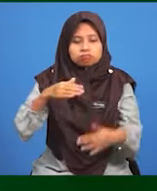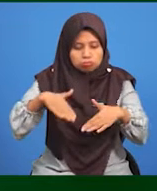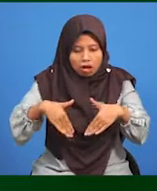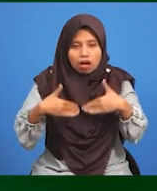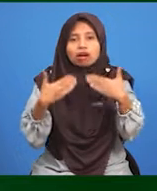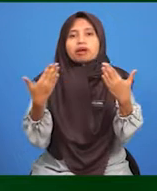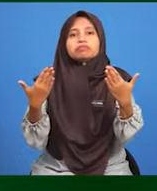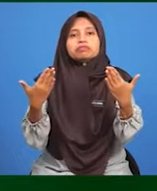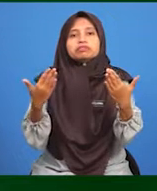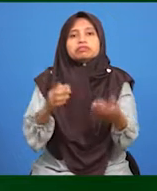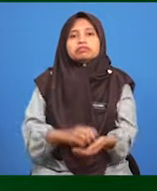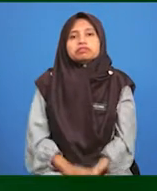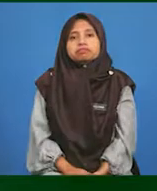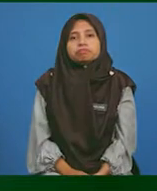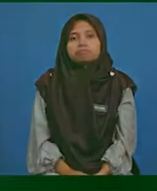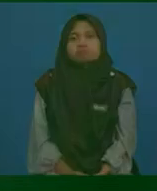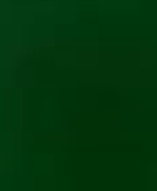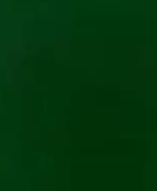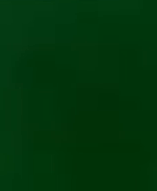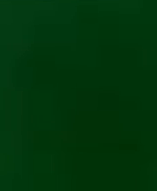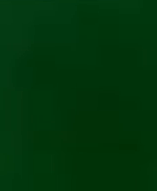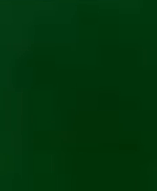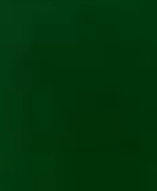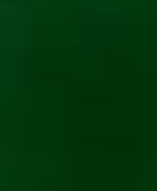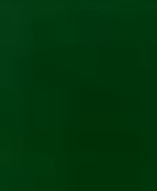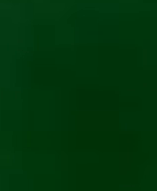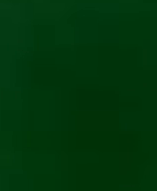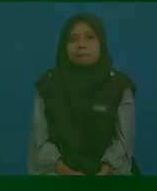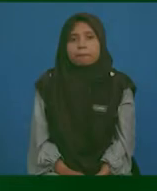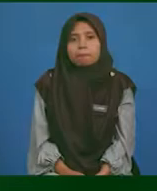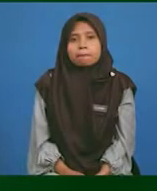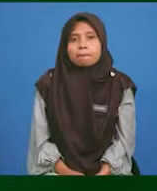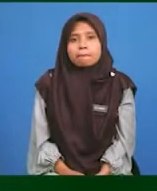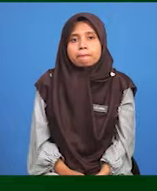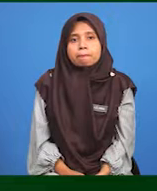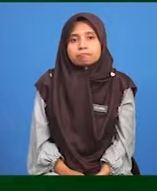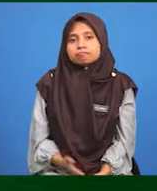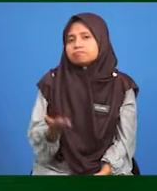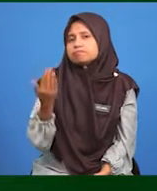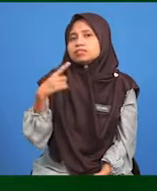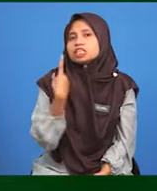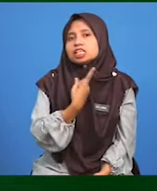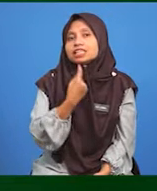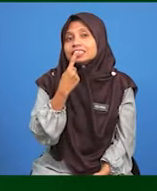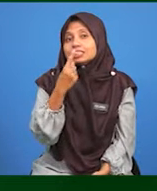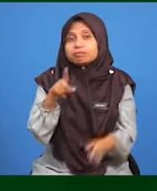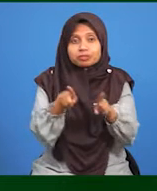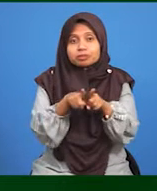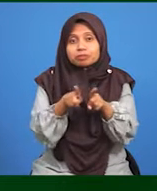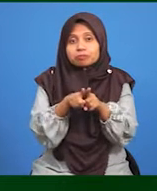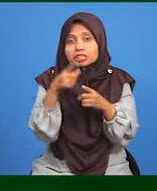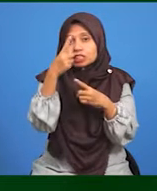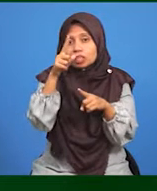bagaimana Hai mungkin Mari kita sebut sama-sama